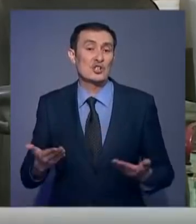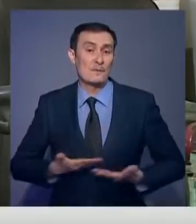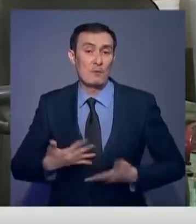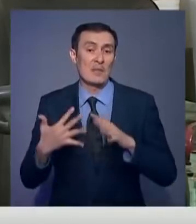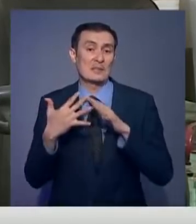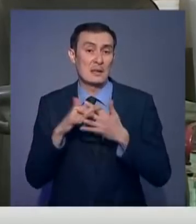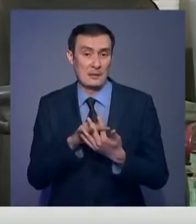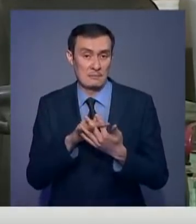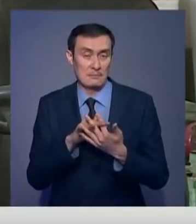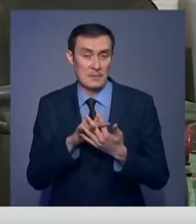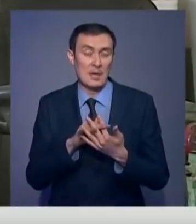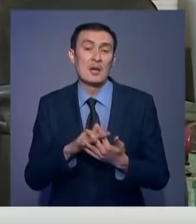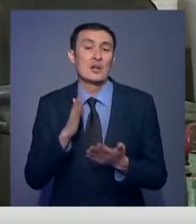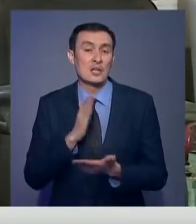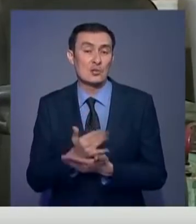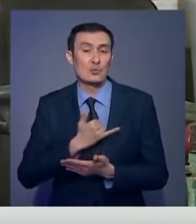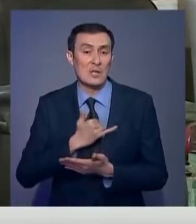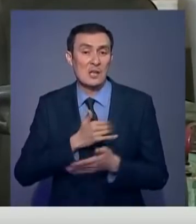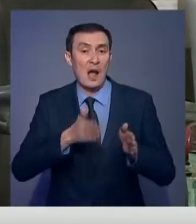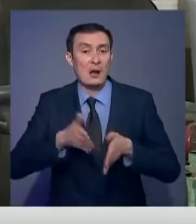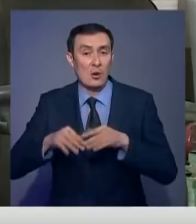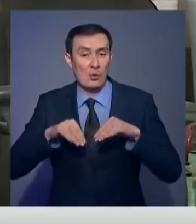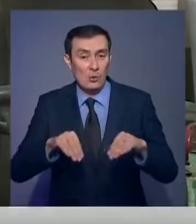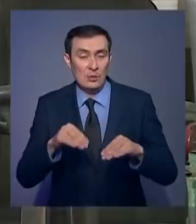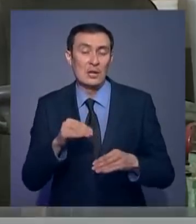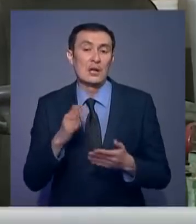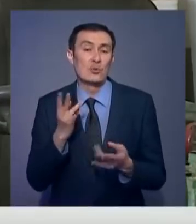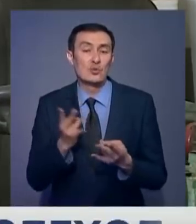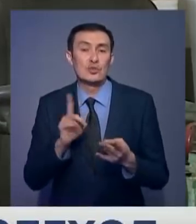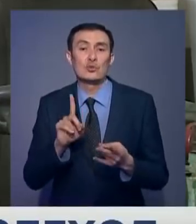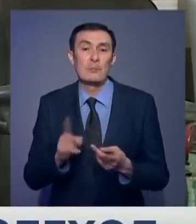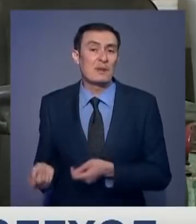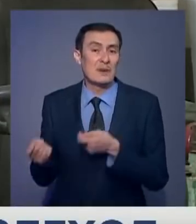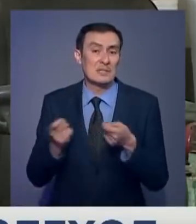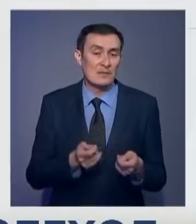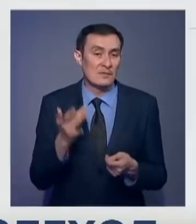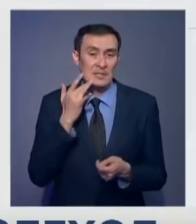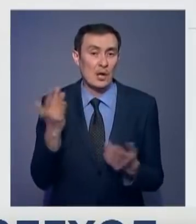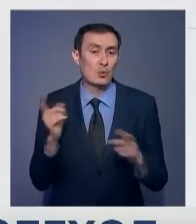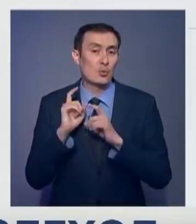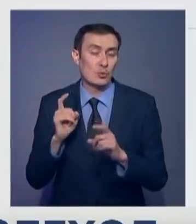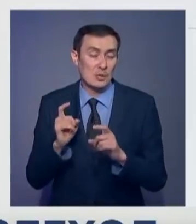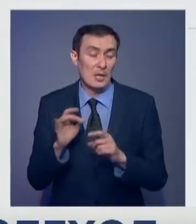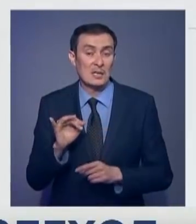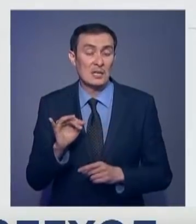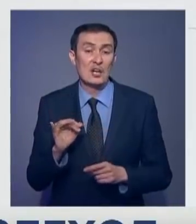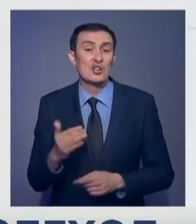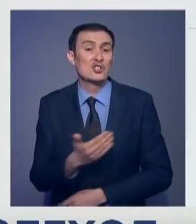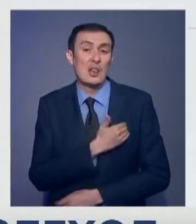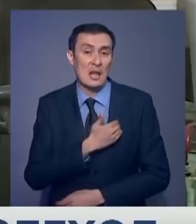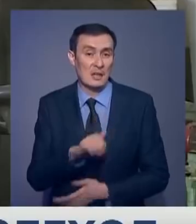сельской местности. Есть огороды, есть транспортировка чего-то. Всегда есть необходимость. Второе – это